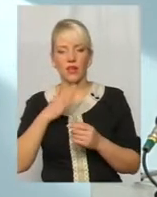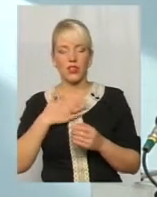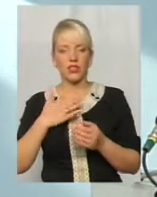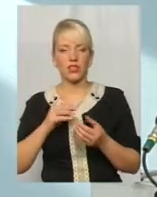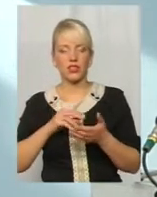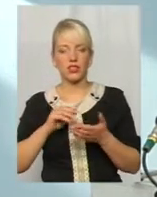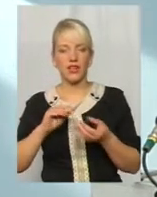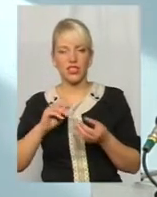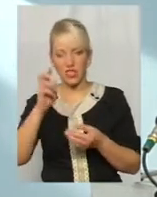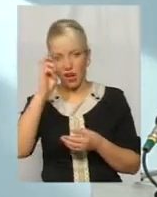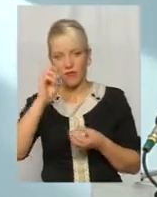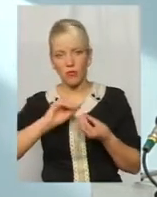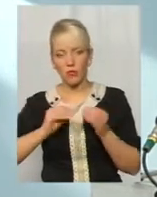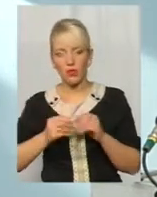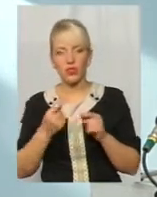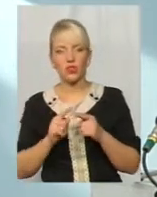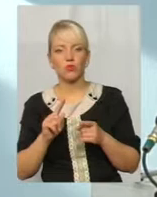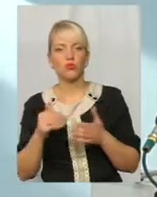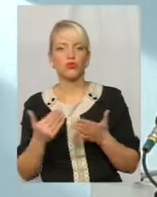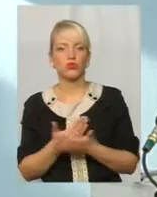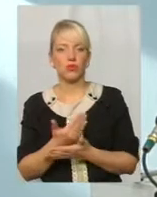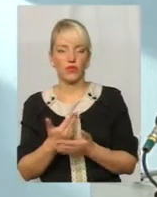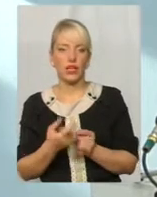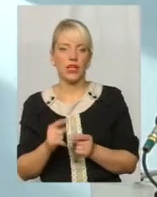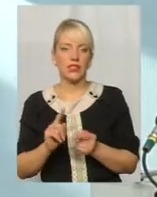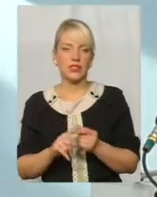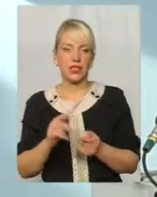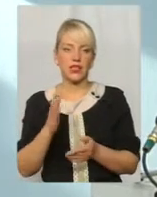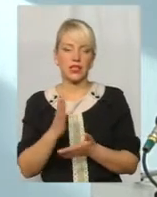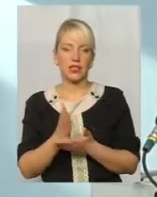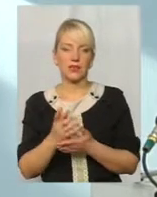проблематичне, по тій причині, що воно є новим. Це надзвичайно,